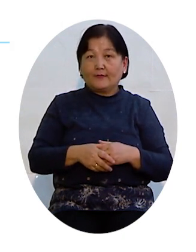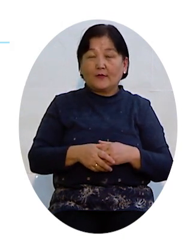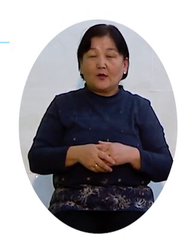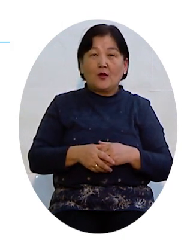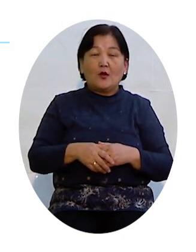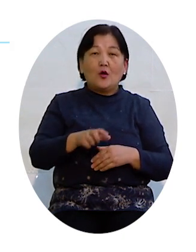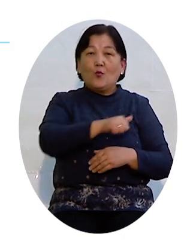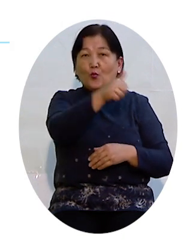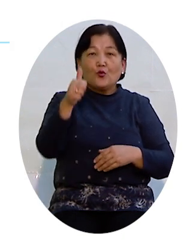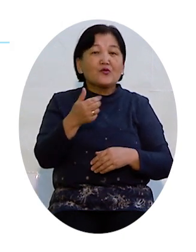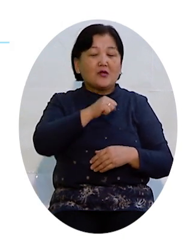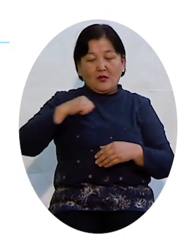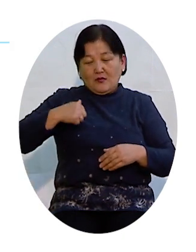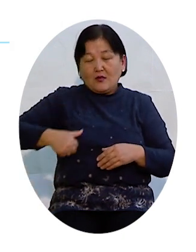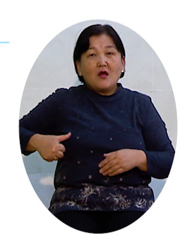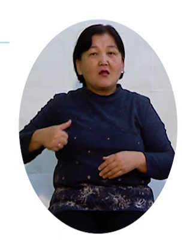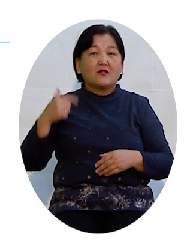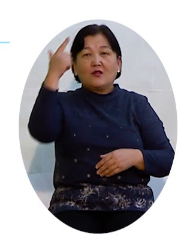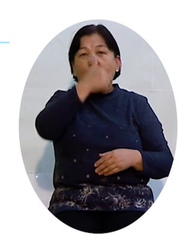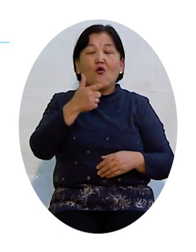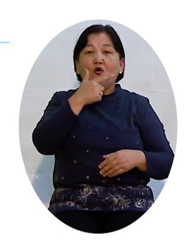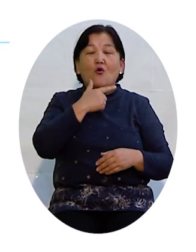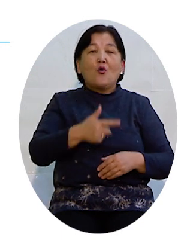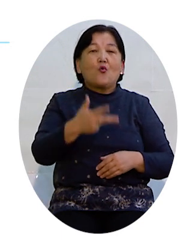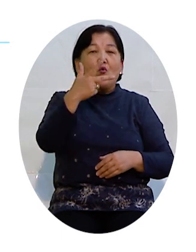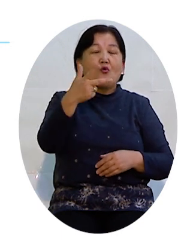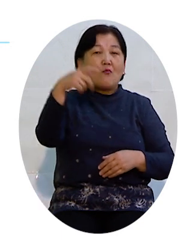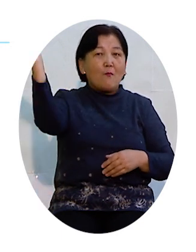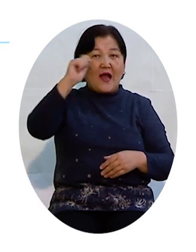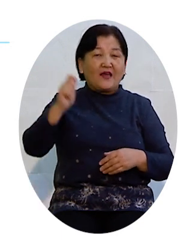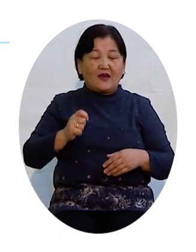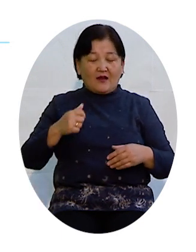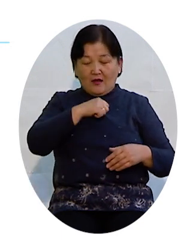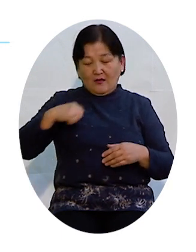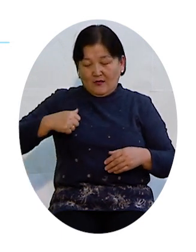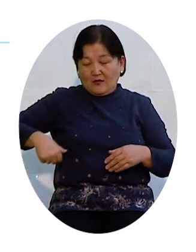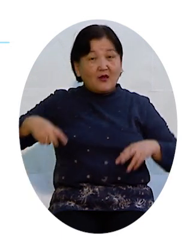бүтэн дээлтэн ховор гурван надмар дээлээ толохгүй солихгүй